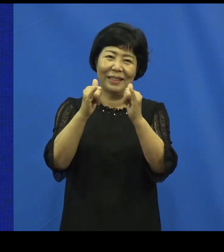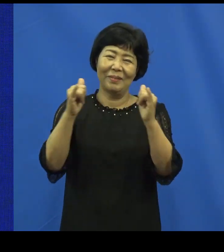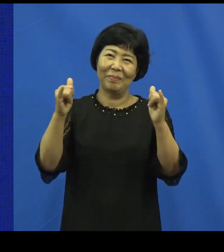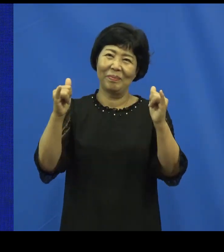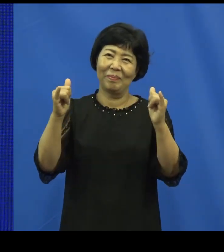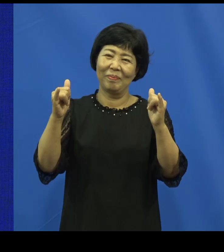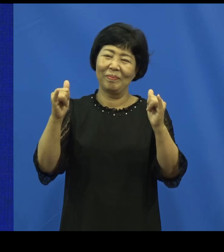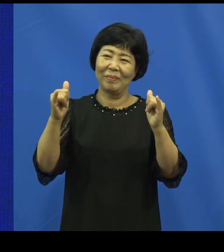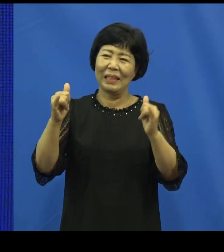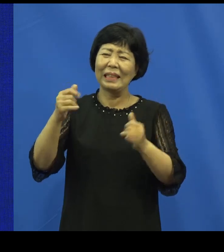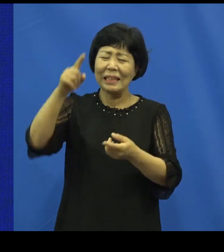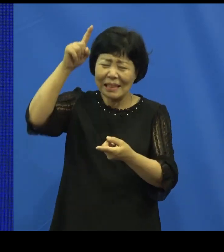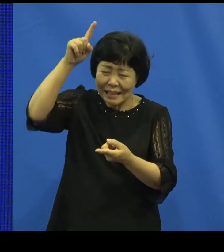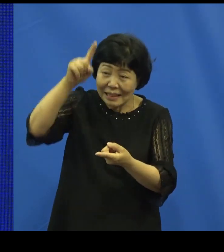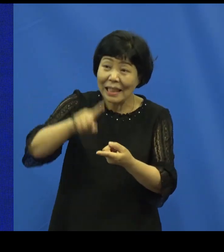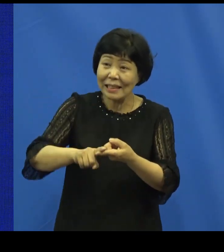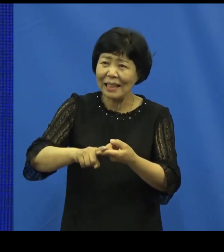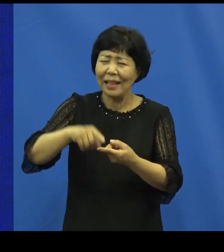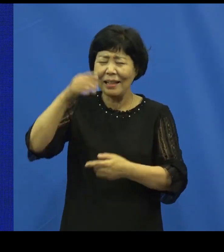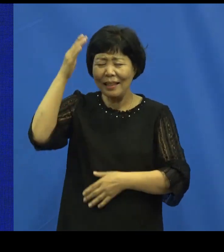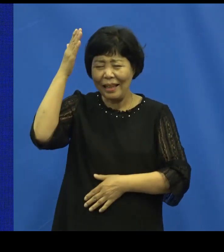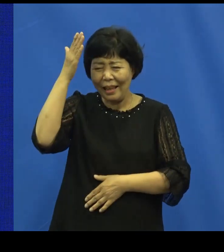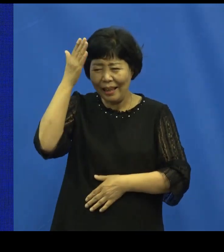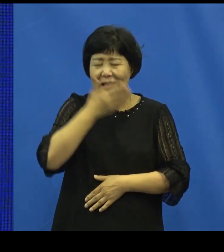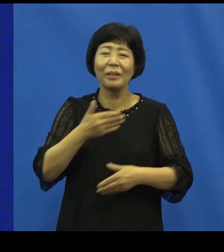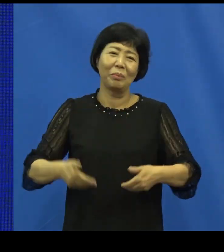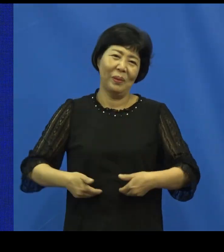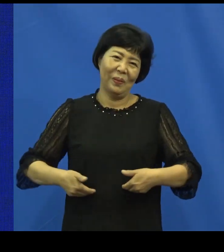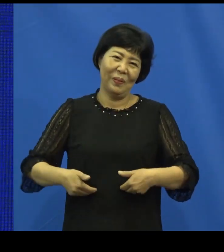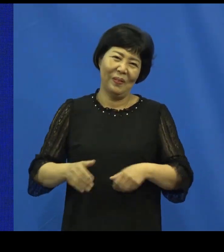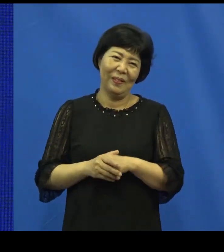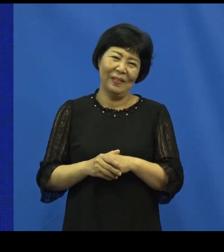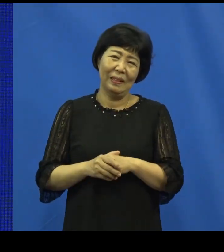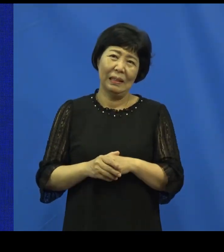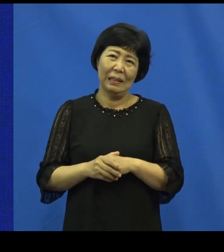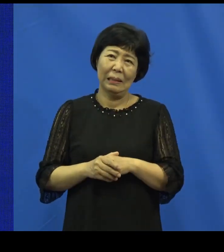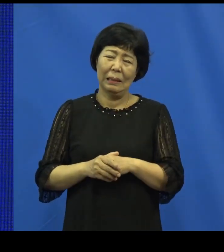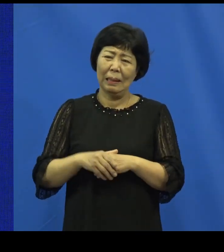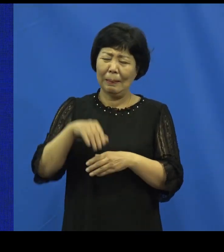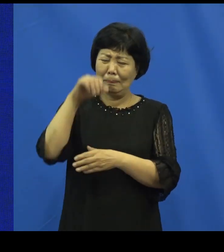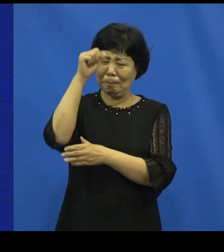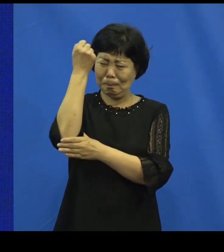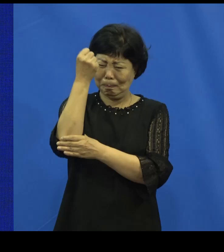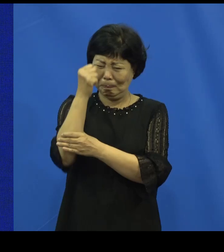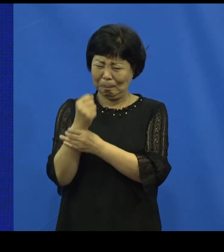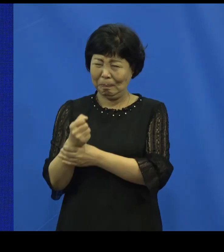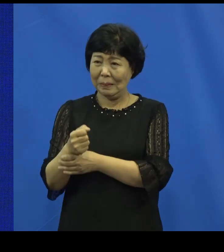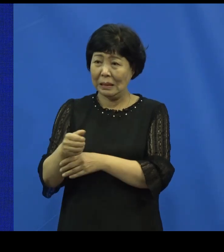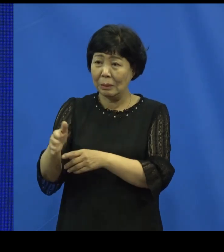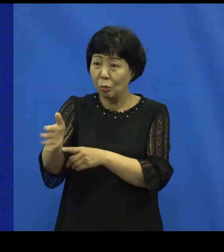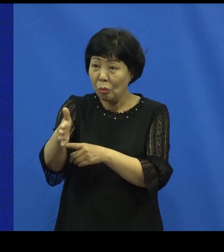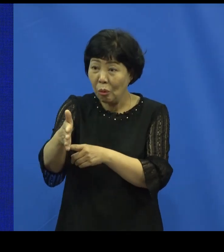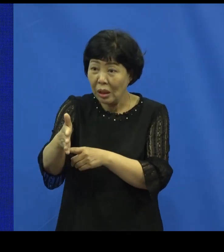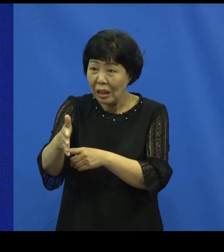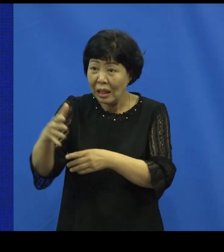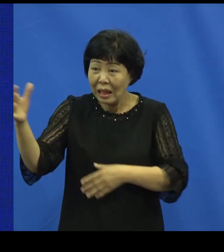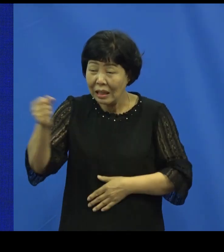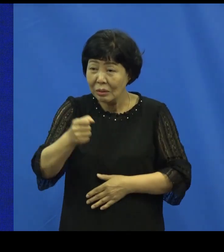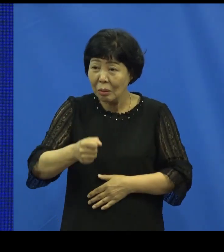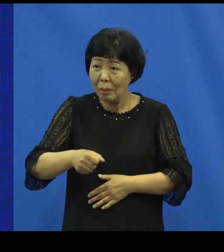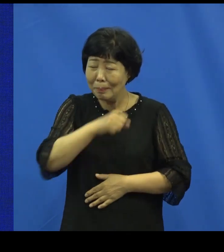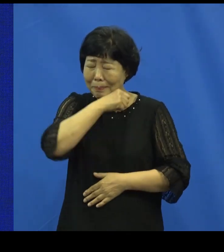그 사람 자체가 깨끗해야 된다. 여러분, 상에서 냄새나는 생선으로는 요리를 할 수가 없습니다.